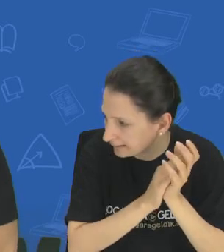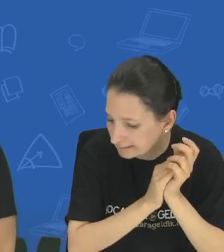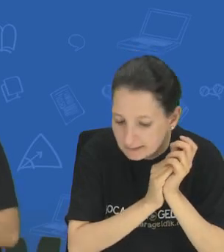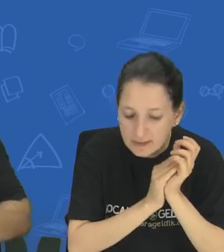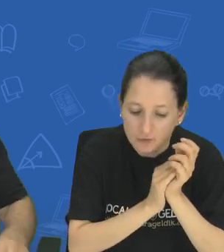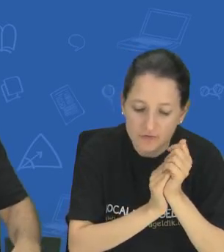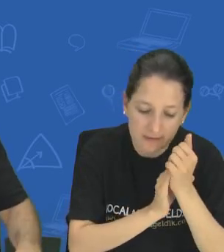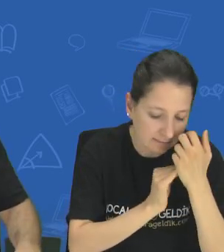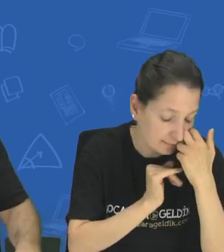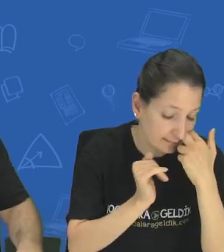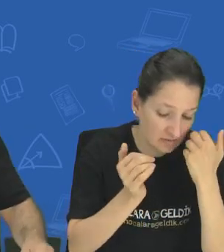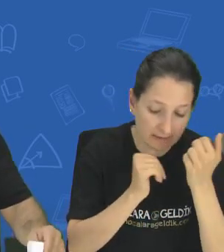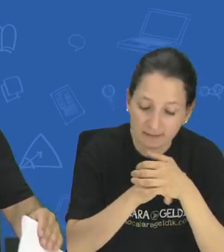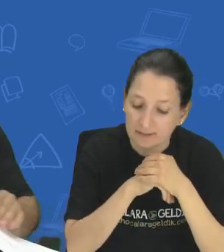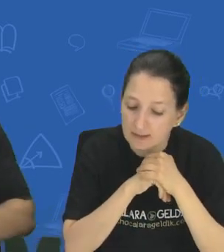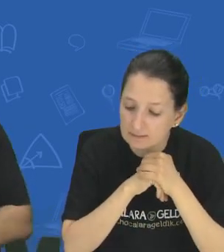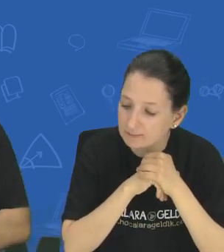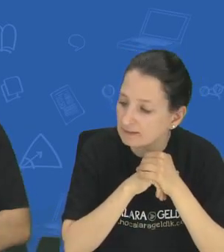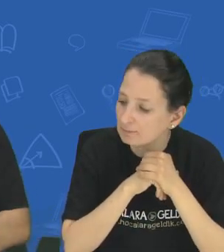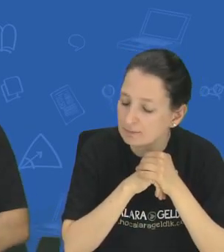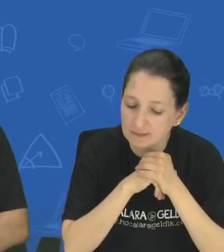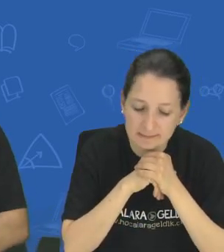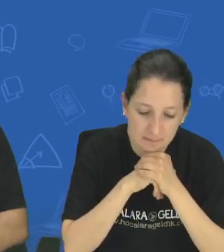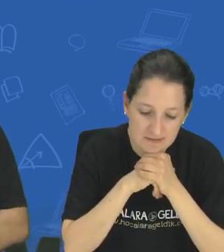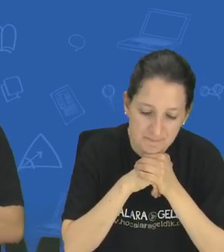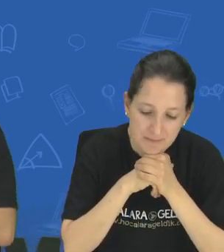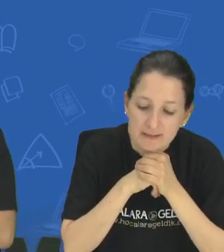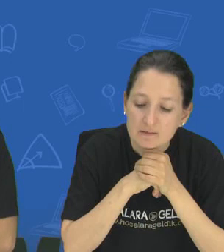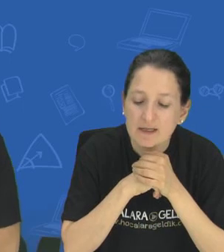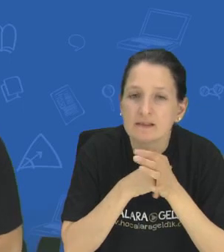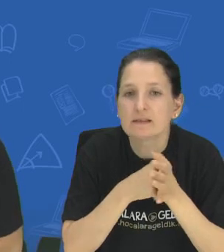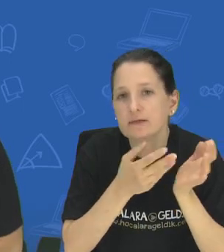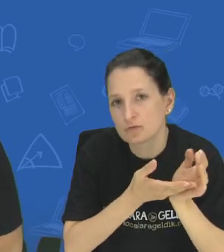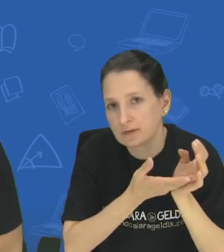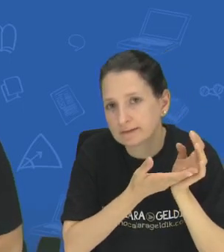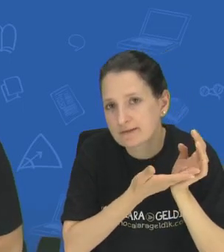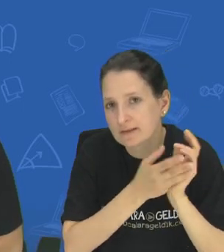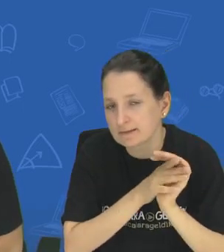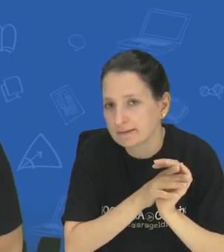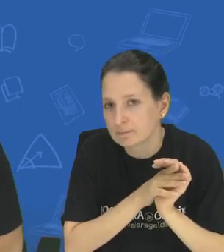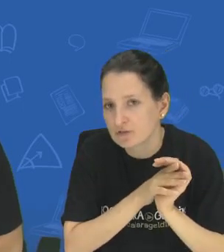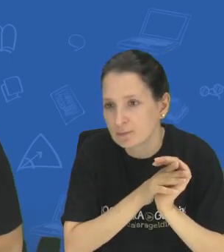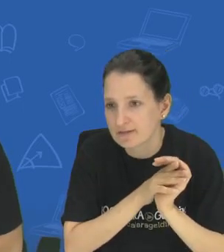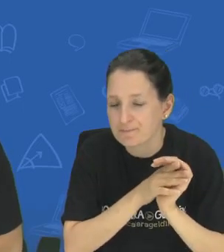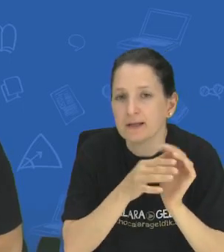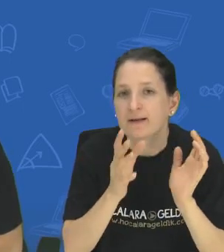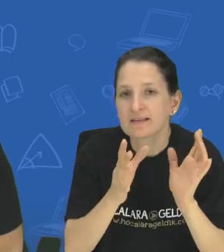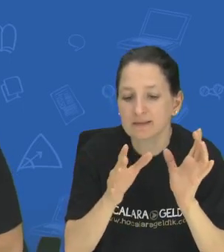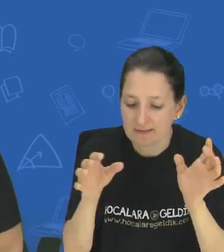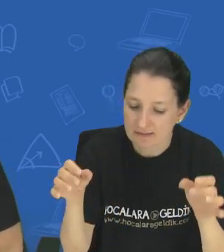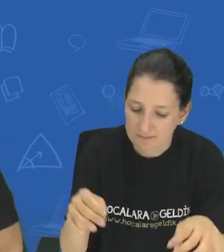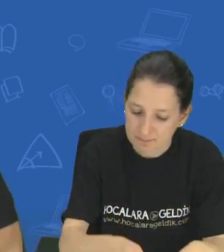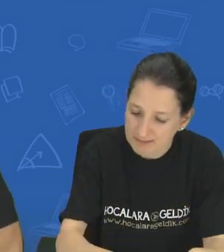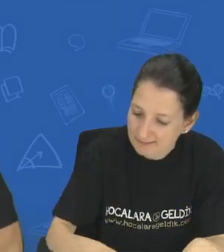meydana geldiğini gösteren ya da inceleyen alt bir bilim dalı diyebiliriz. Kimya ile ilgili endüstriler, sıra geldi diğer başlığımıza.